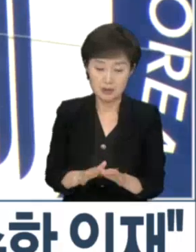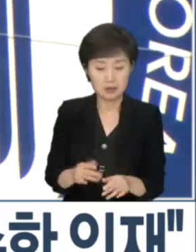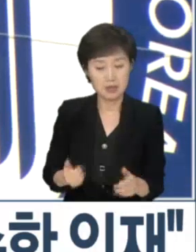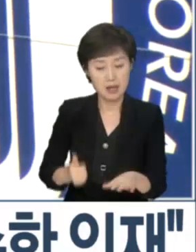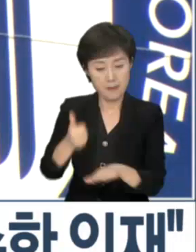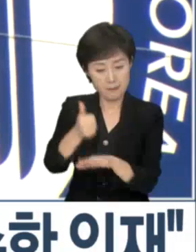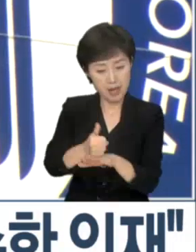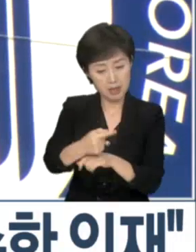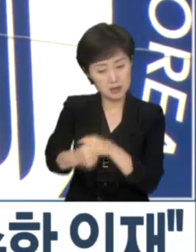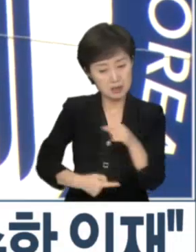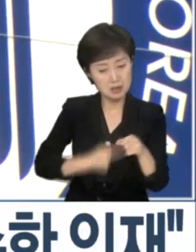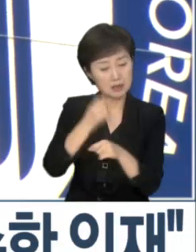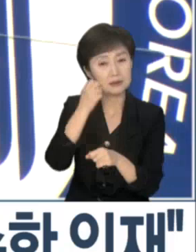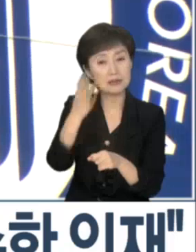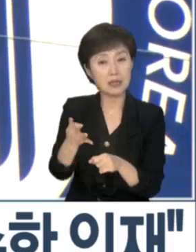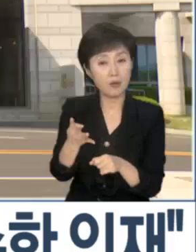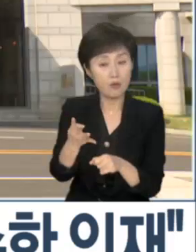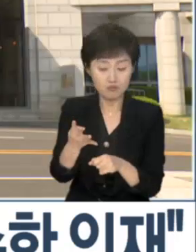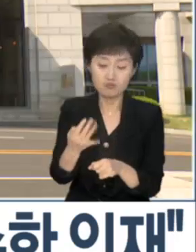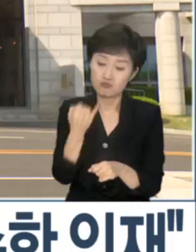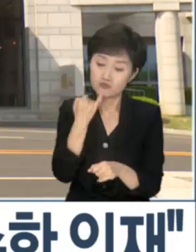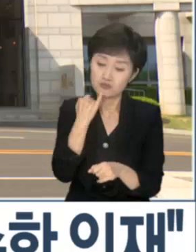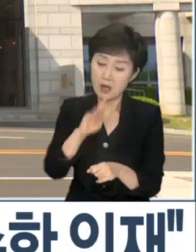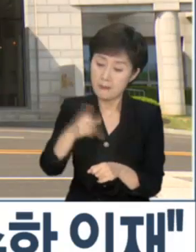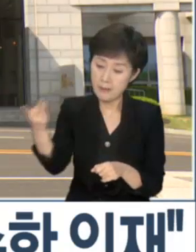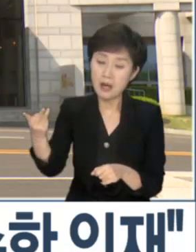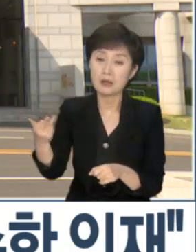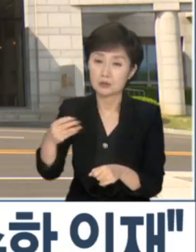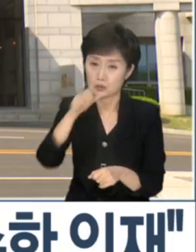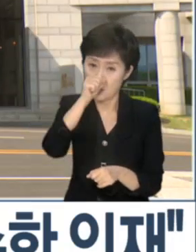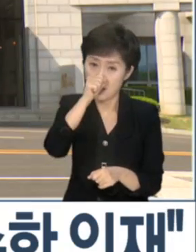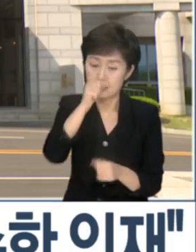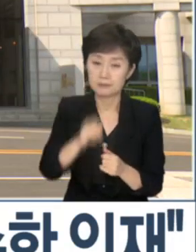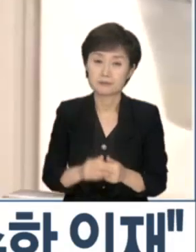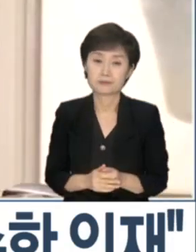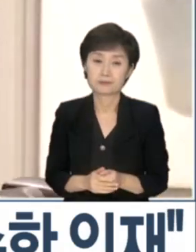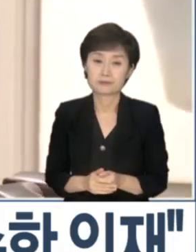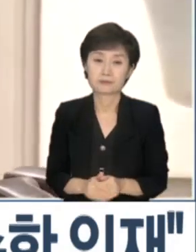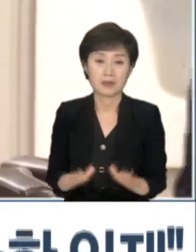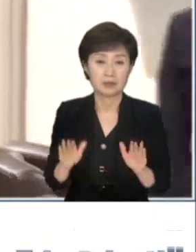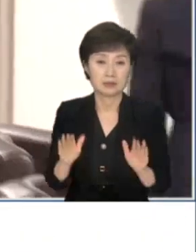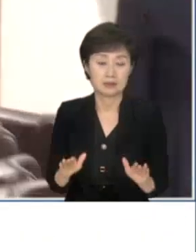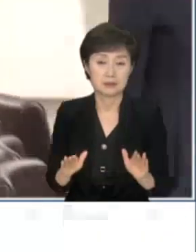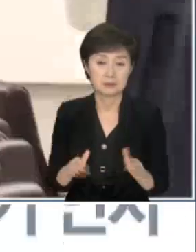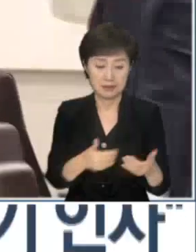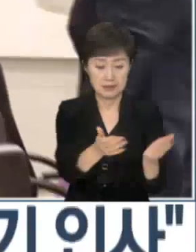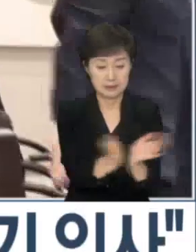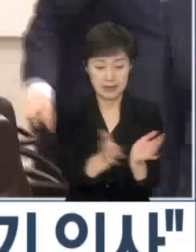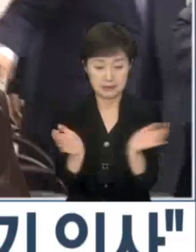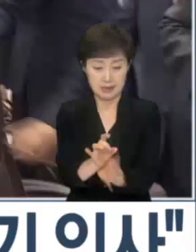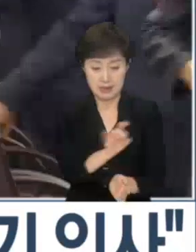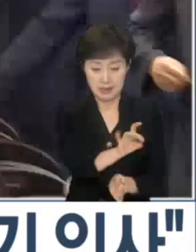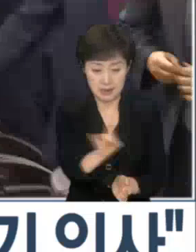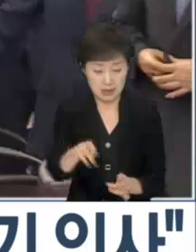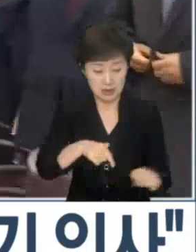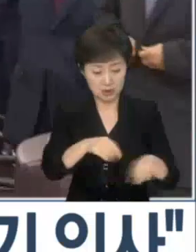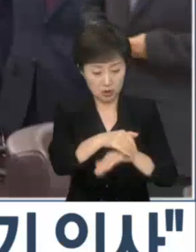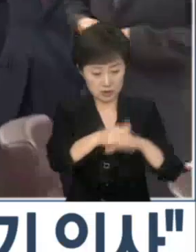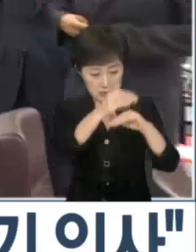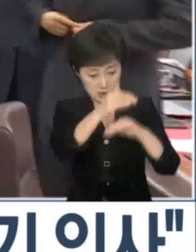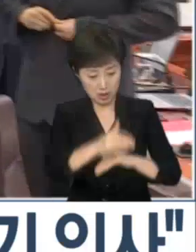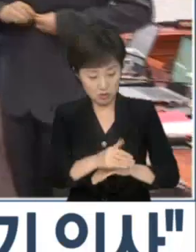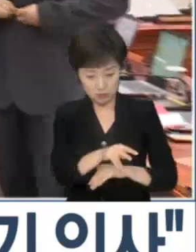4개월 정도 됐기 때문에 쇄신할 필요가 있습니다 더군다나 지금 각 부처에서 하고 있는 정책들이